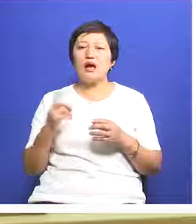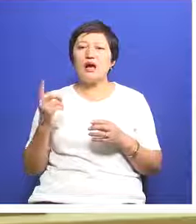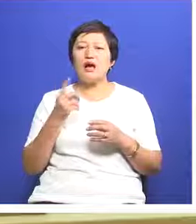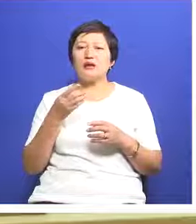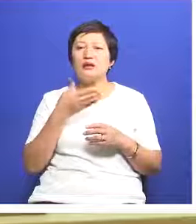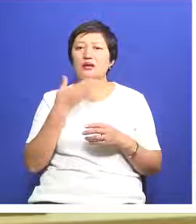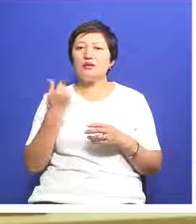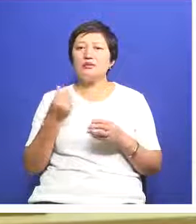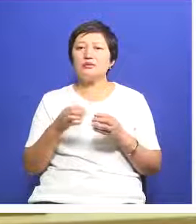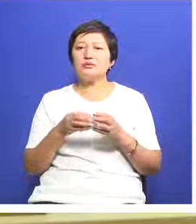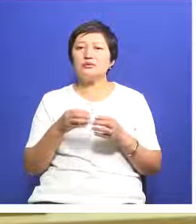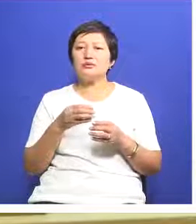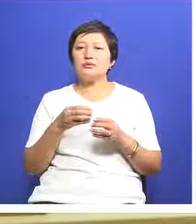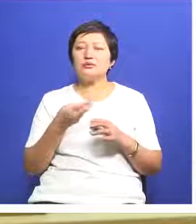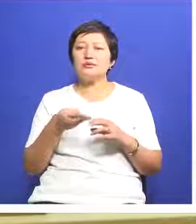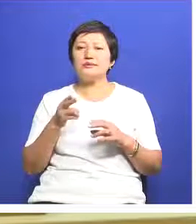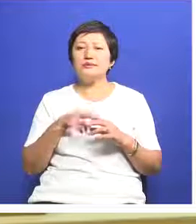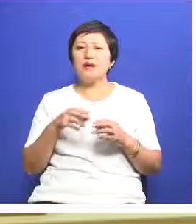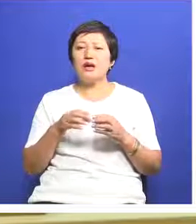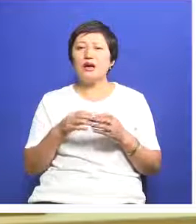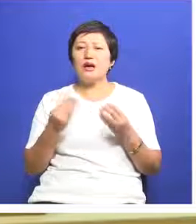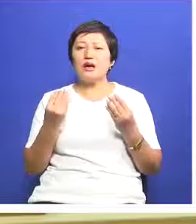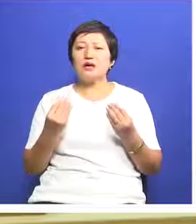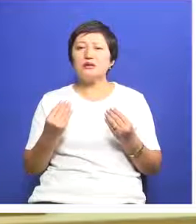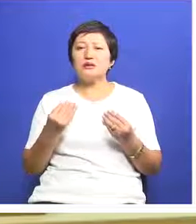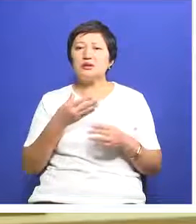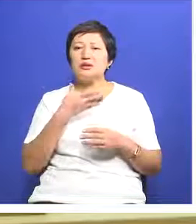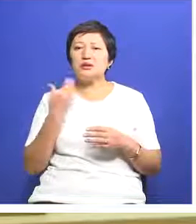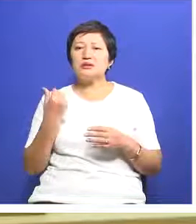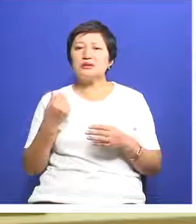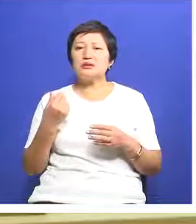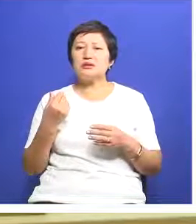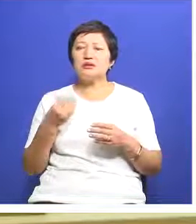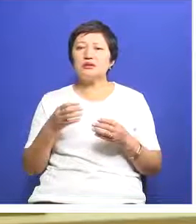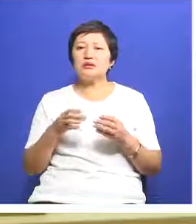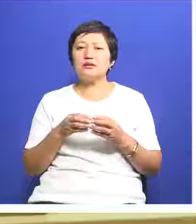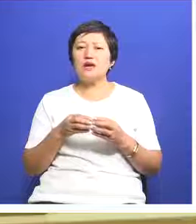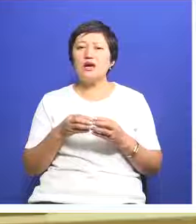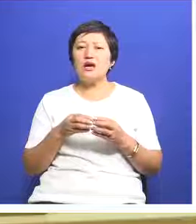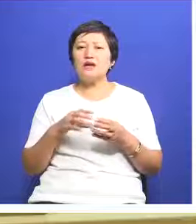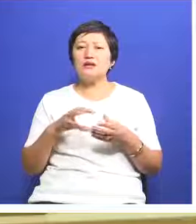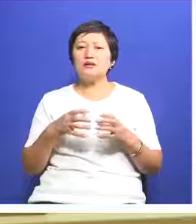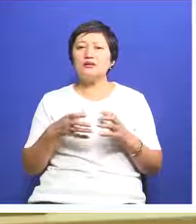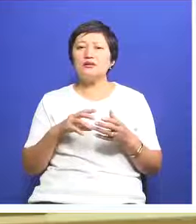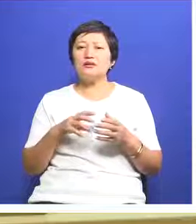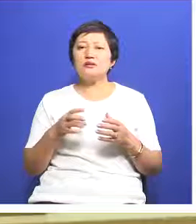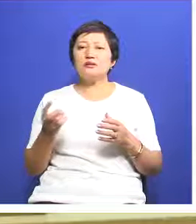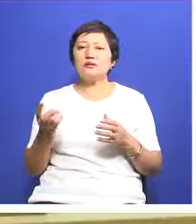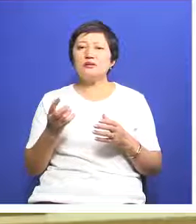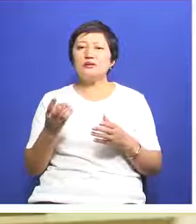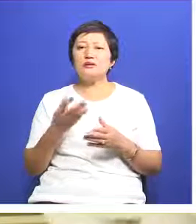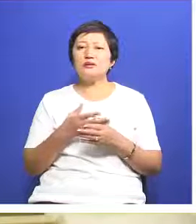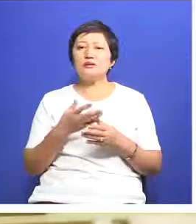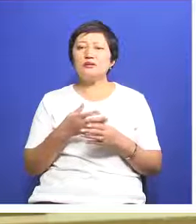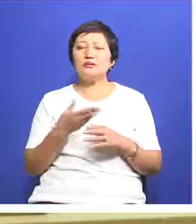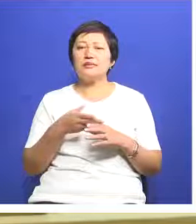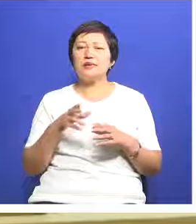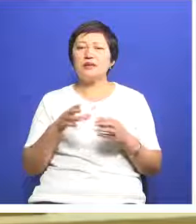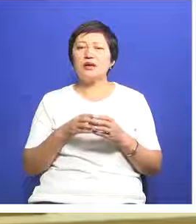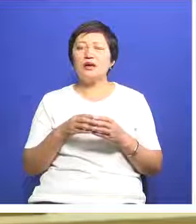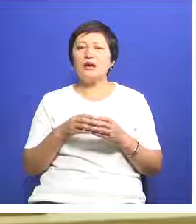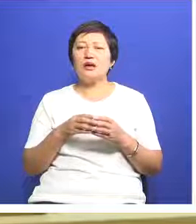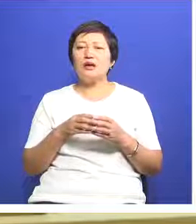ала алып қою деген де жоқ бізде. Сондықтан бізде қазір ешқандай таршылық көрген жоқ. Біздің шаруалар жеткілікті бәрі.